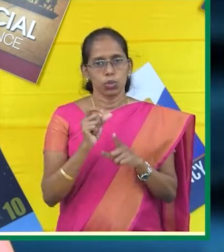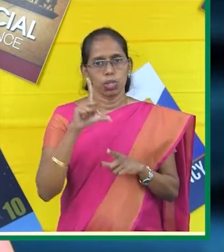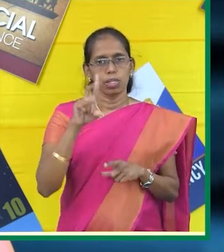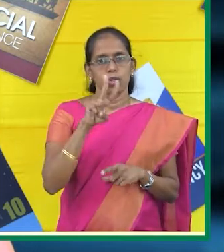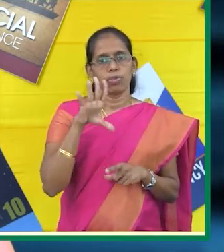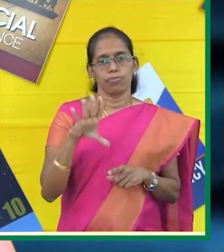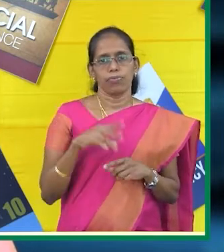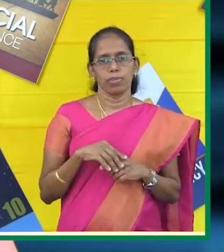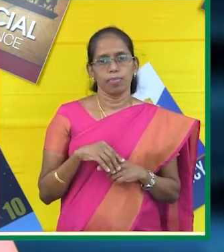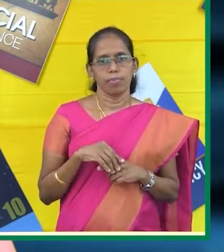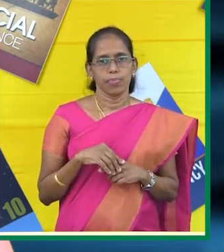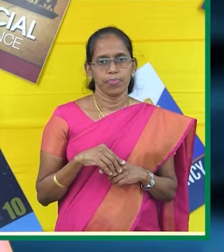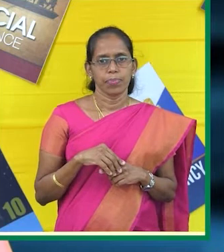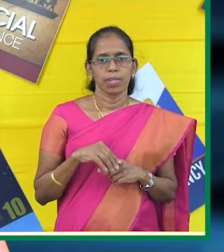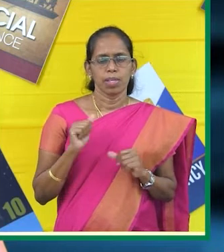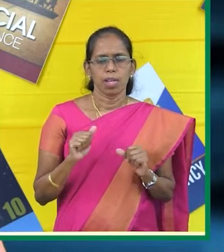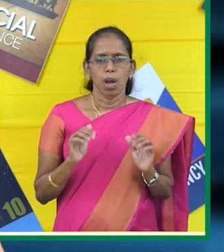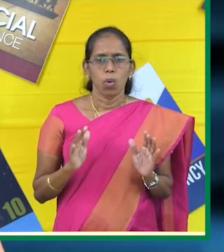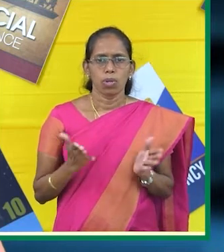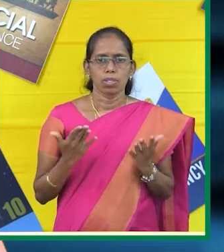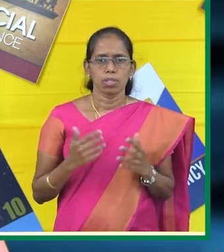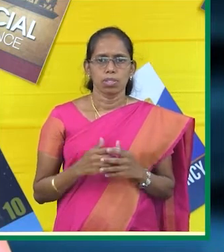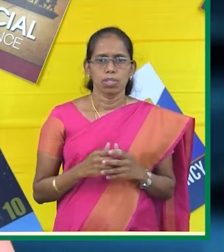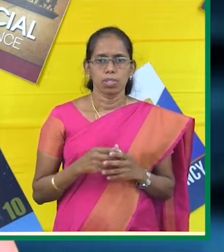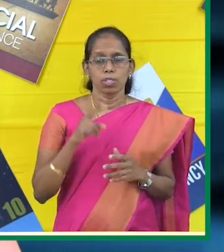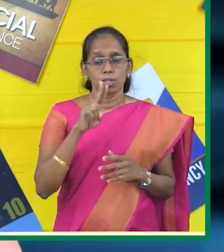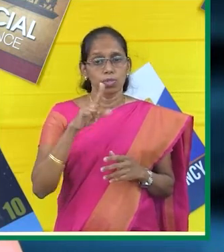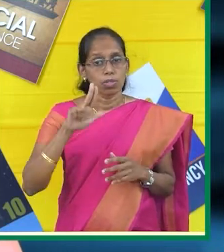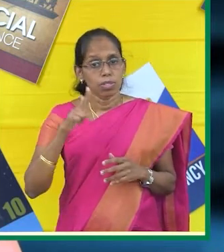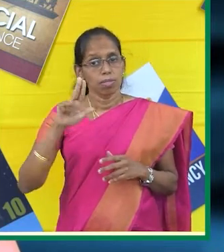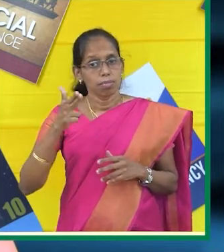July 25 அது இது எப்படி